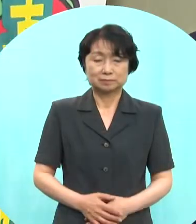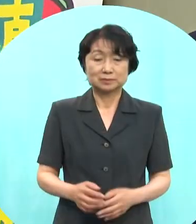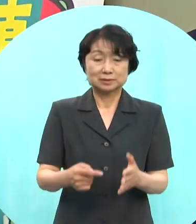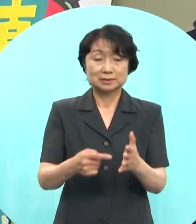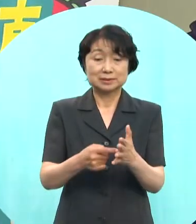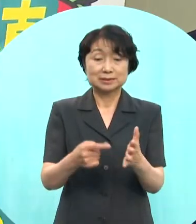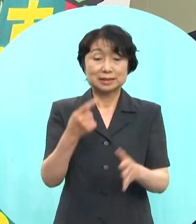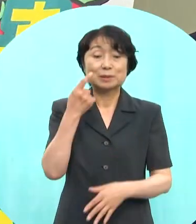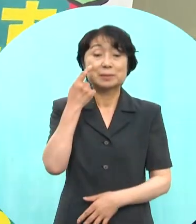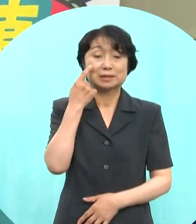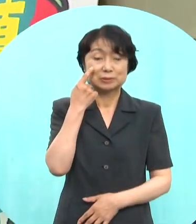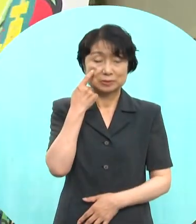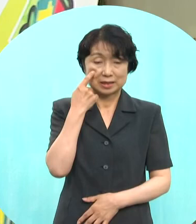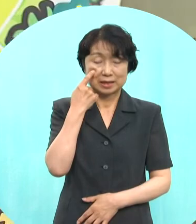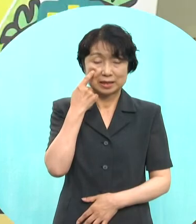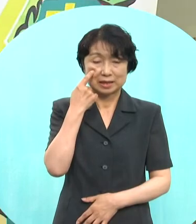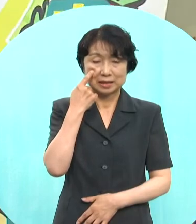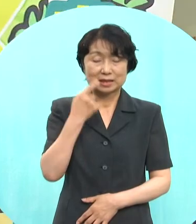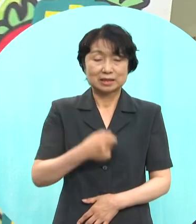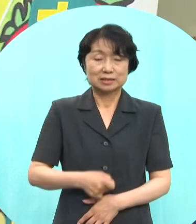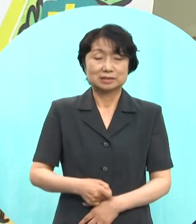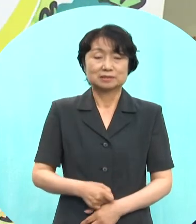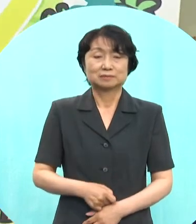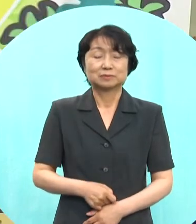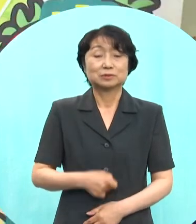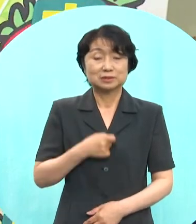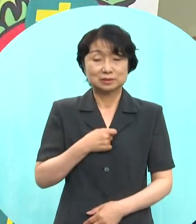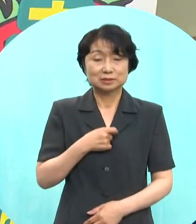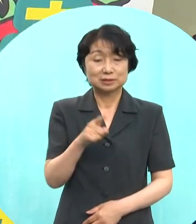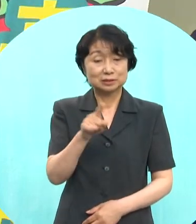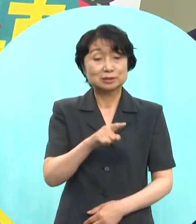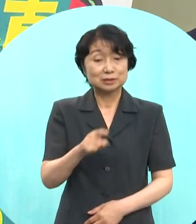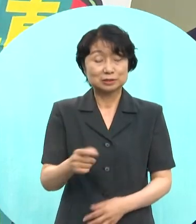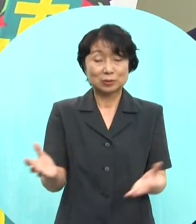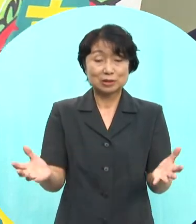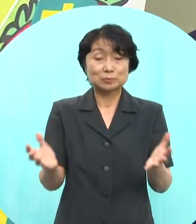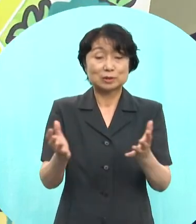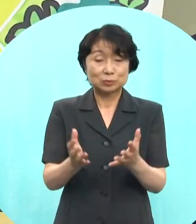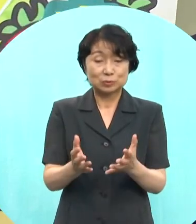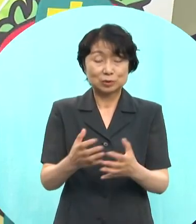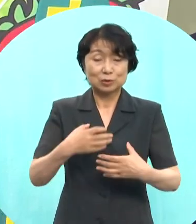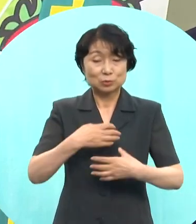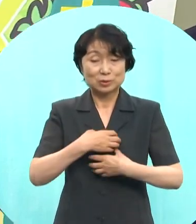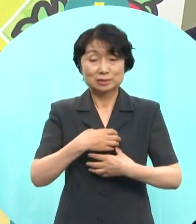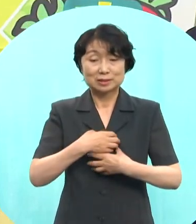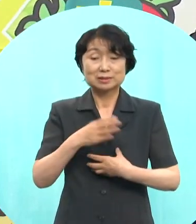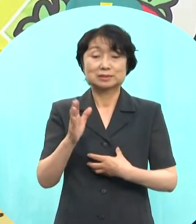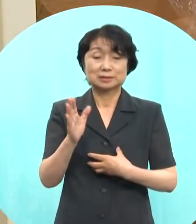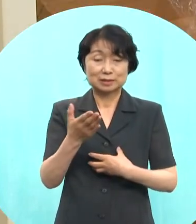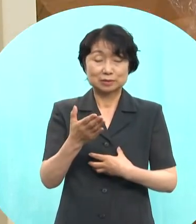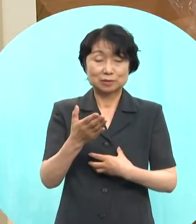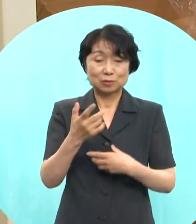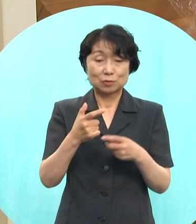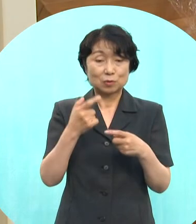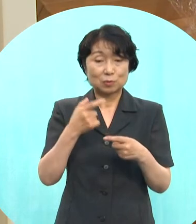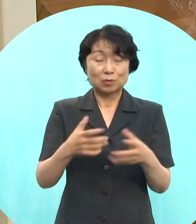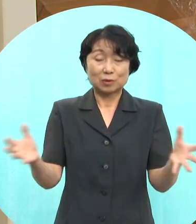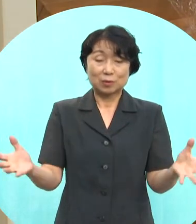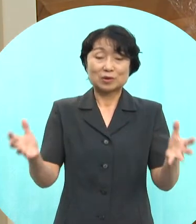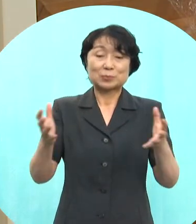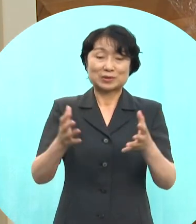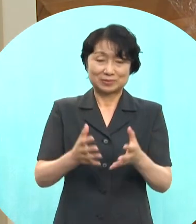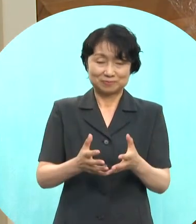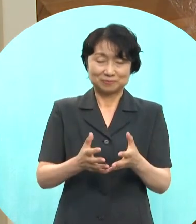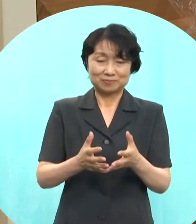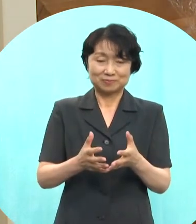まあ、第1回なので、まあ、正直人が来るのか不安だったんですけど、思ったよりは全然人が来